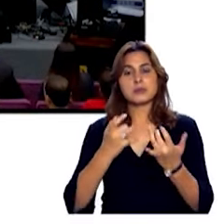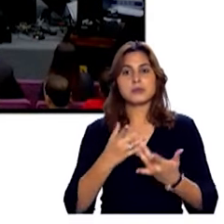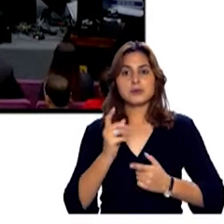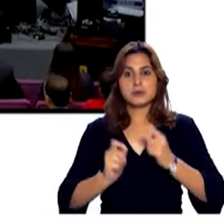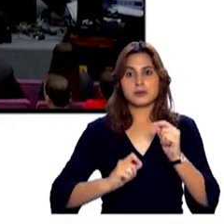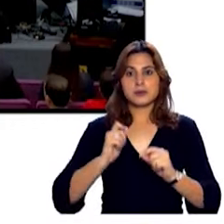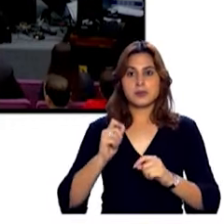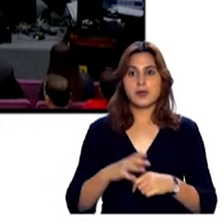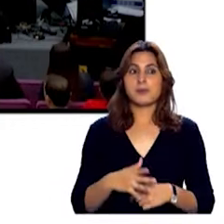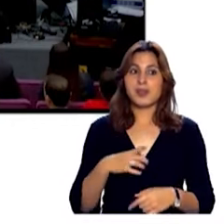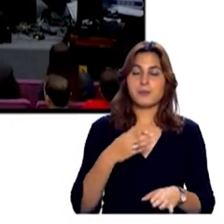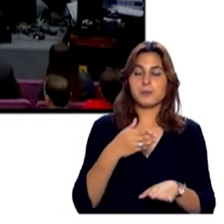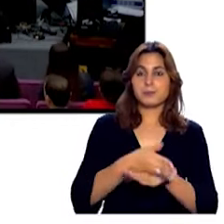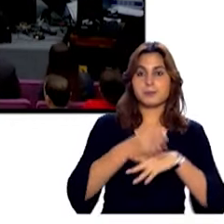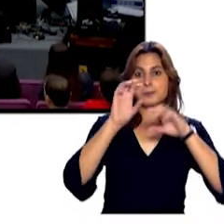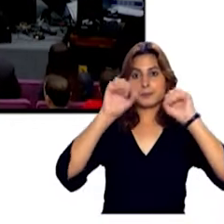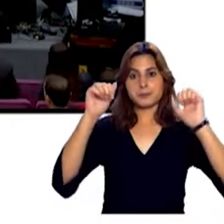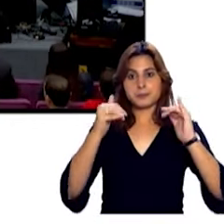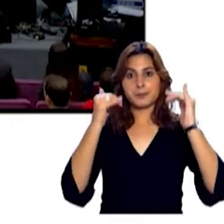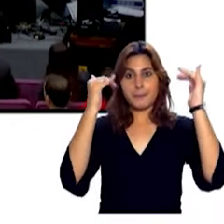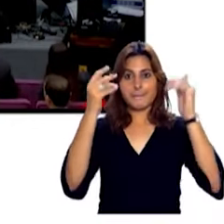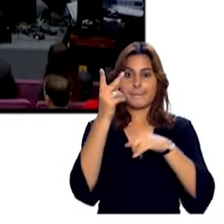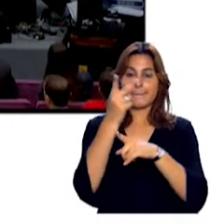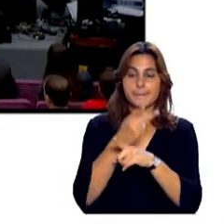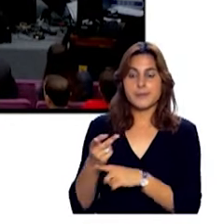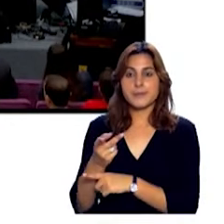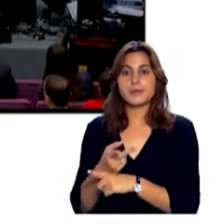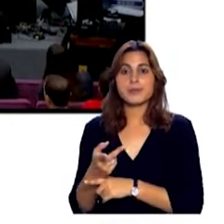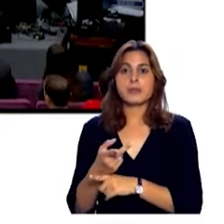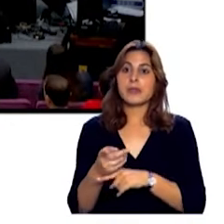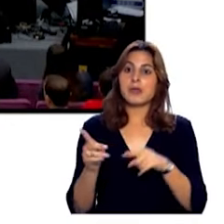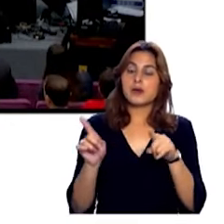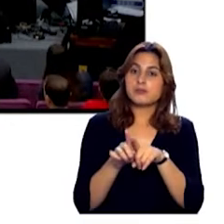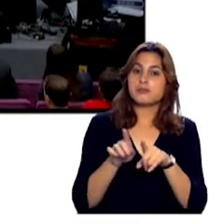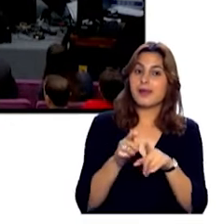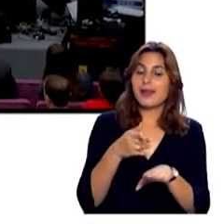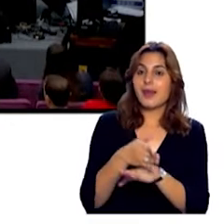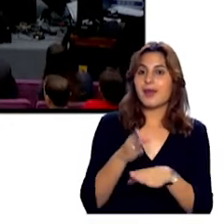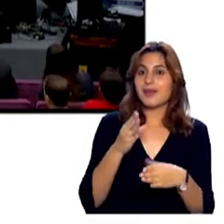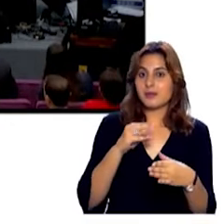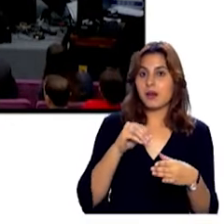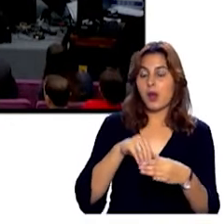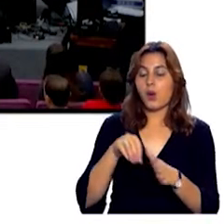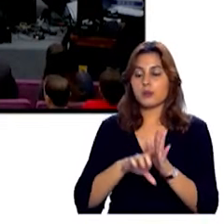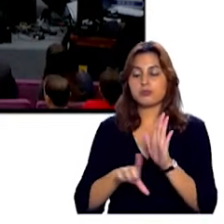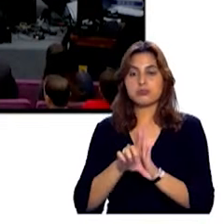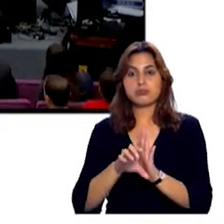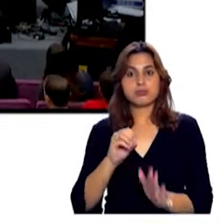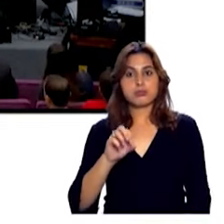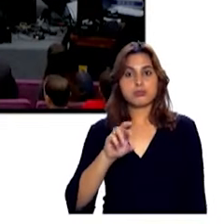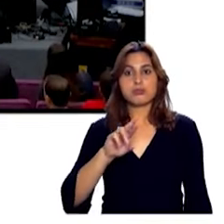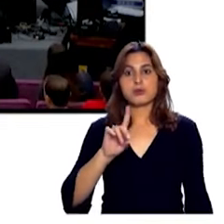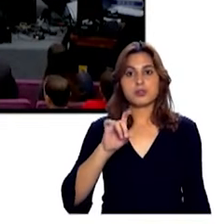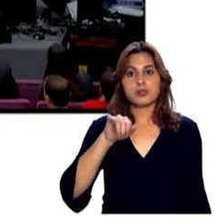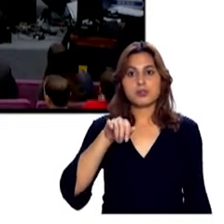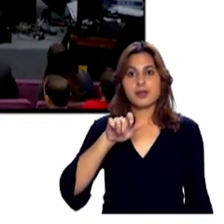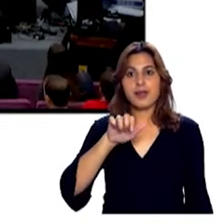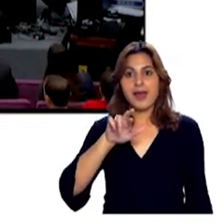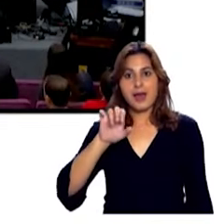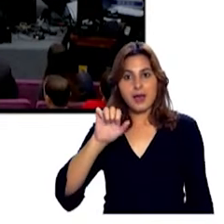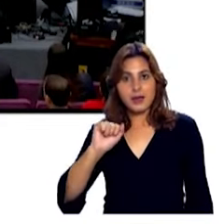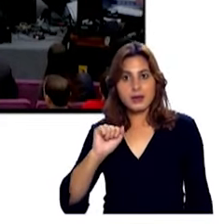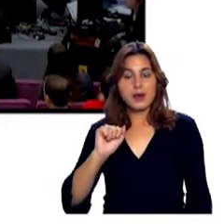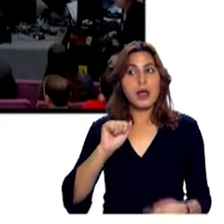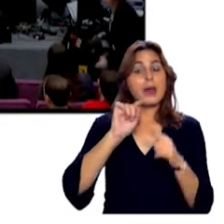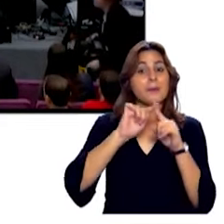cassazione e Che Sia introdotta per legge ordinaria non per modifica costituzionale deve rispettare deve